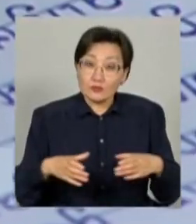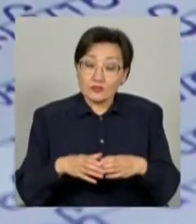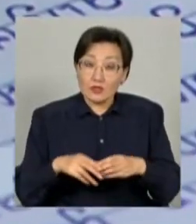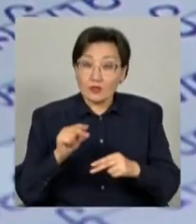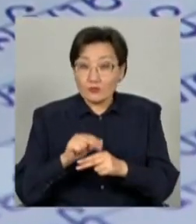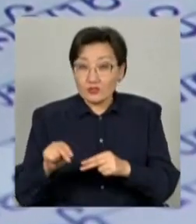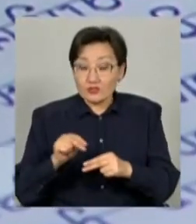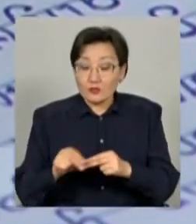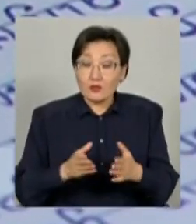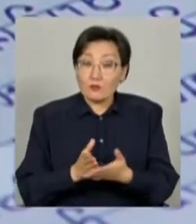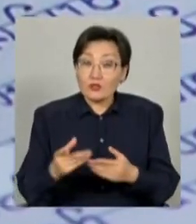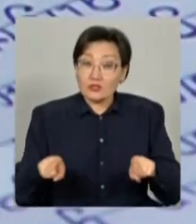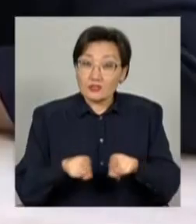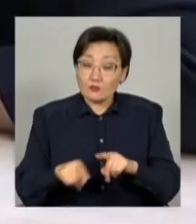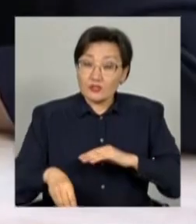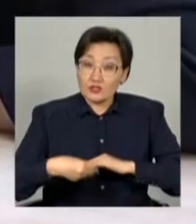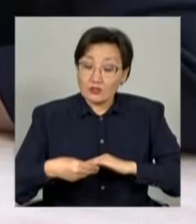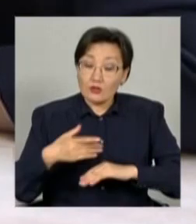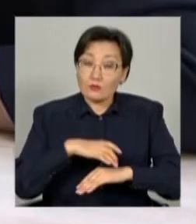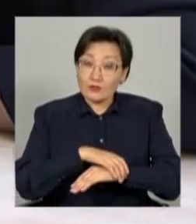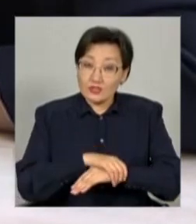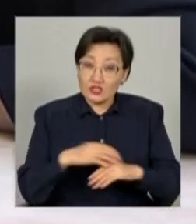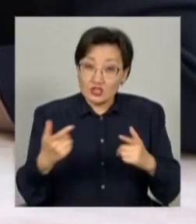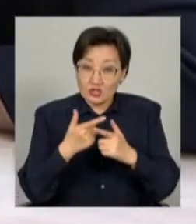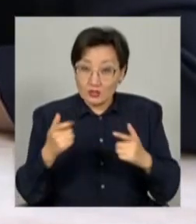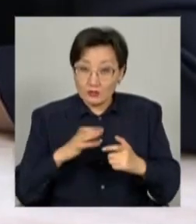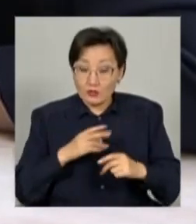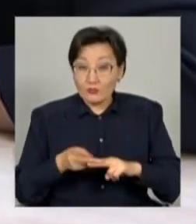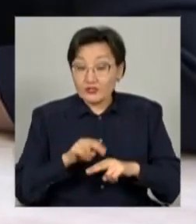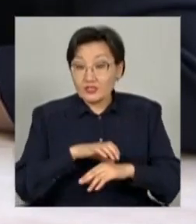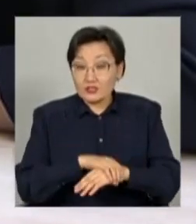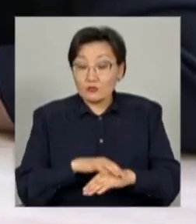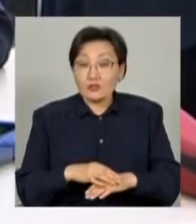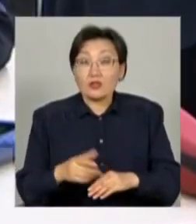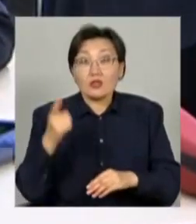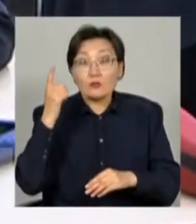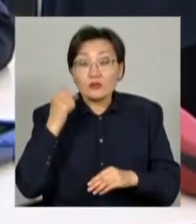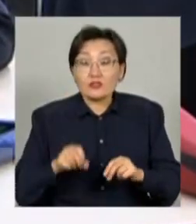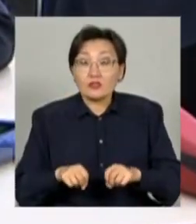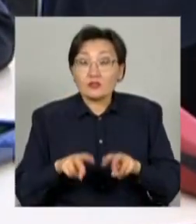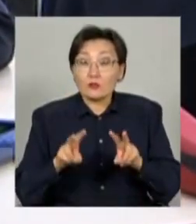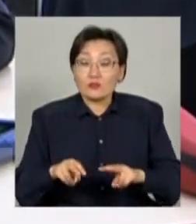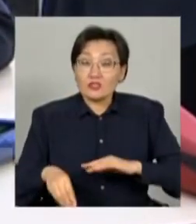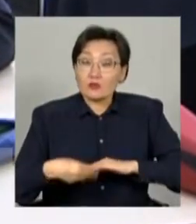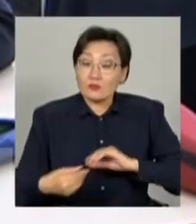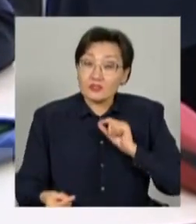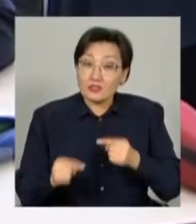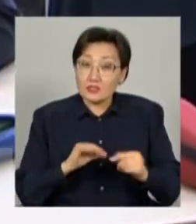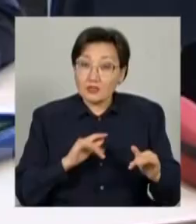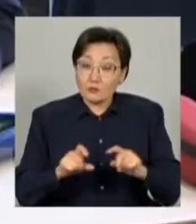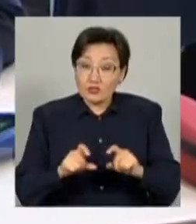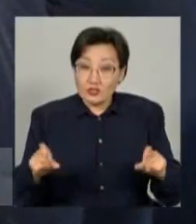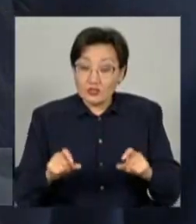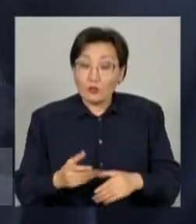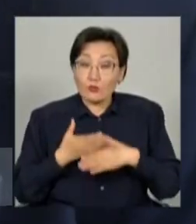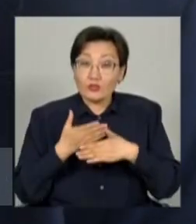білім саласында анықталған осындай жемқорлық деректерін жариялады. Аталмыш фактілерді ескерген мамандар сыбайлас жемқорлыққа қарсы іс-қимыл